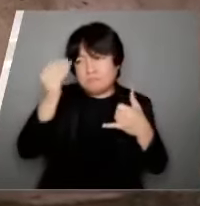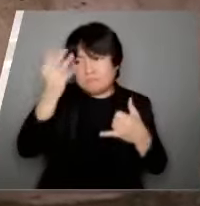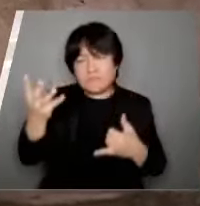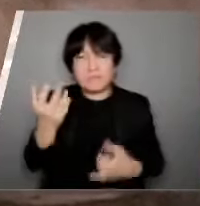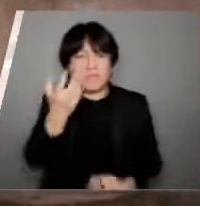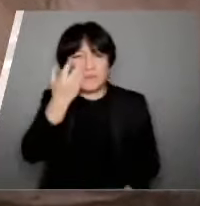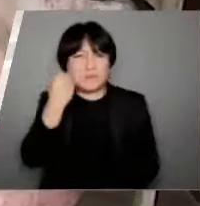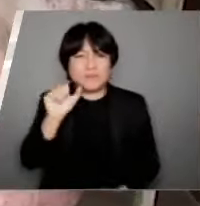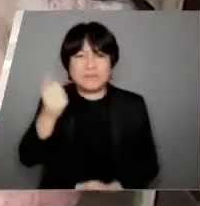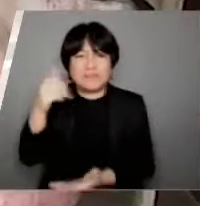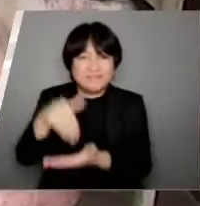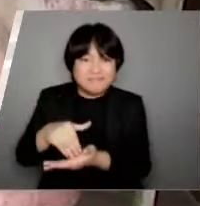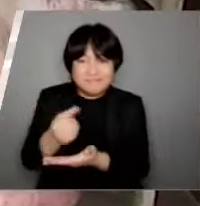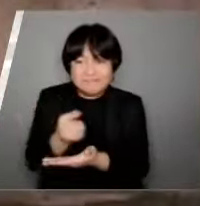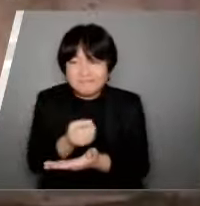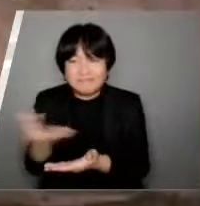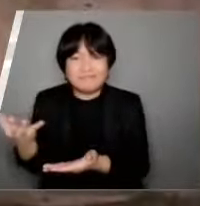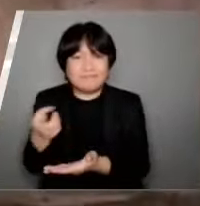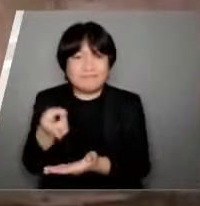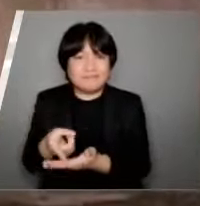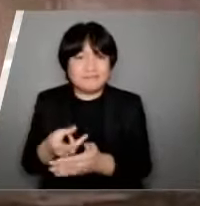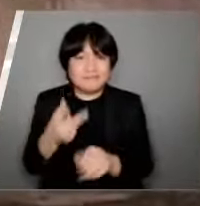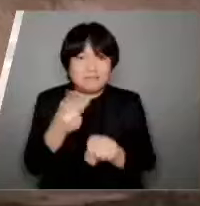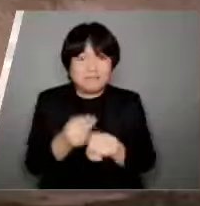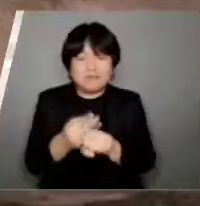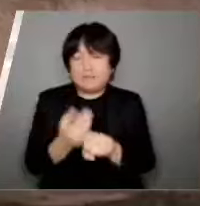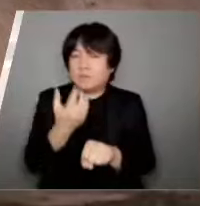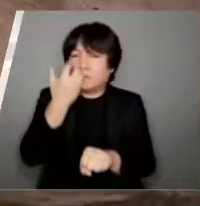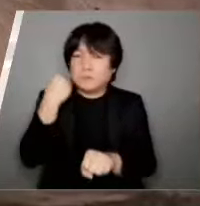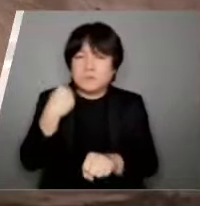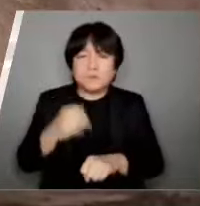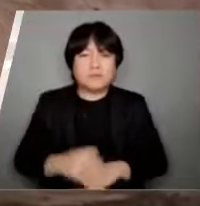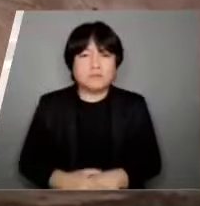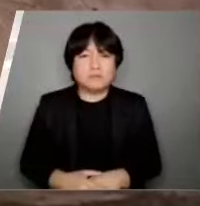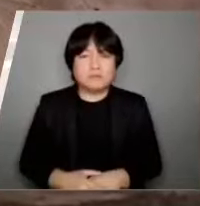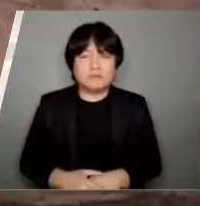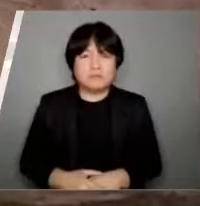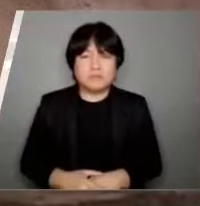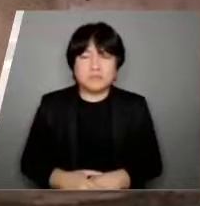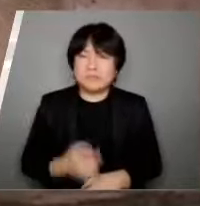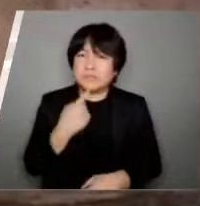sinabi namang susunod na gagawing 600,000 doses.